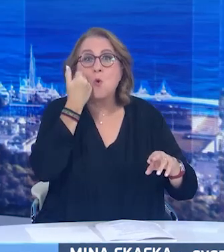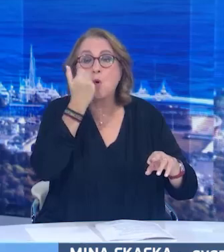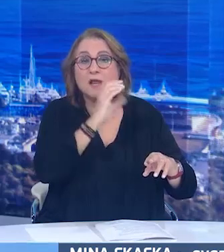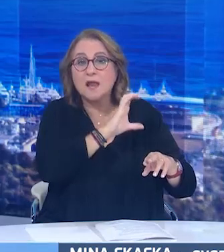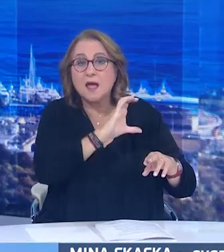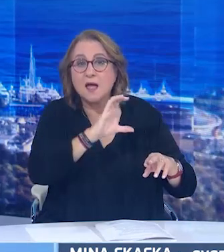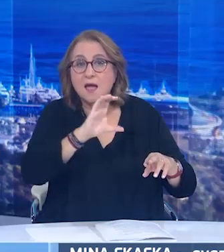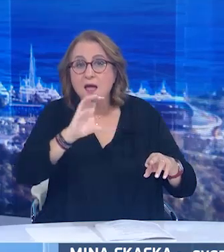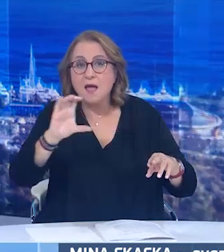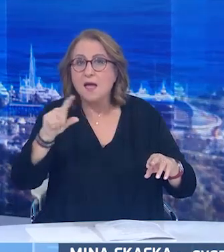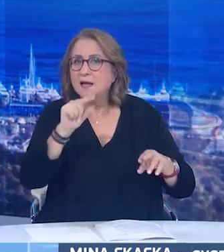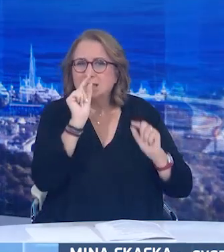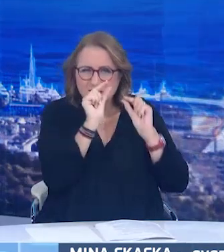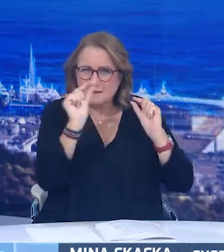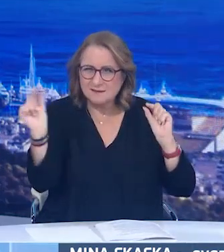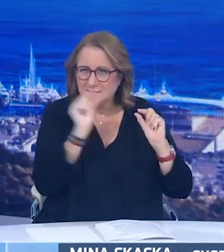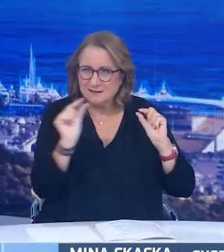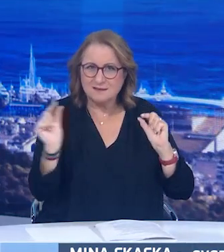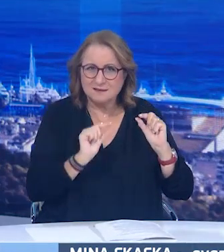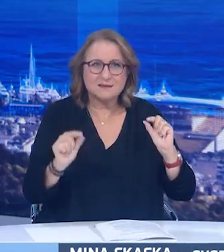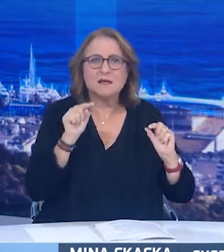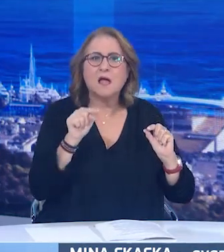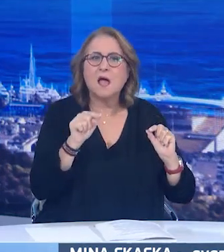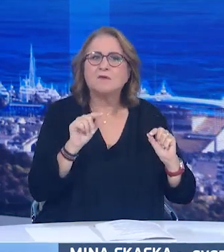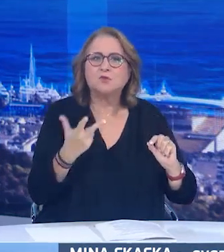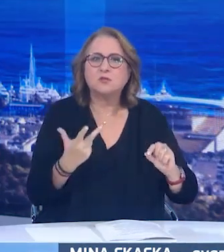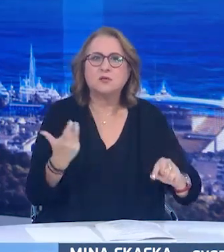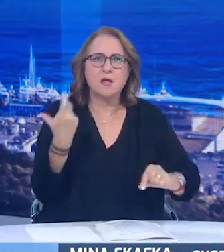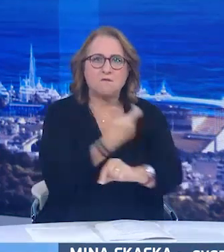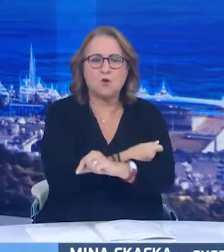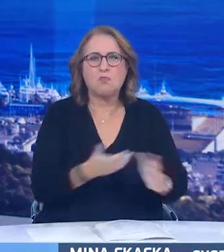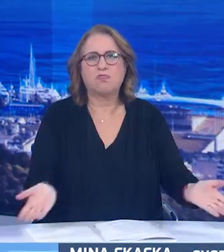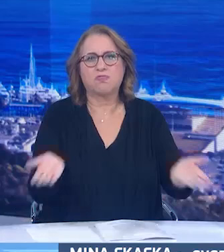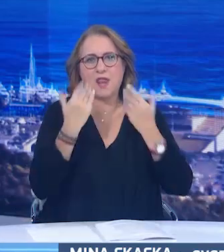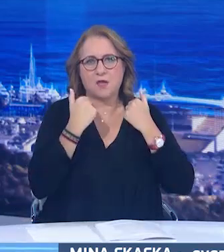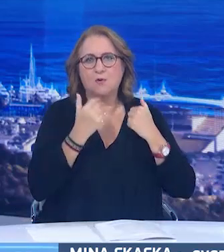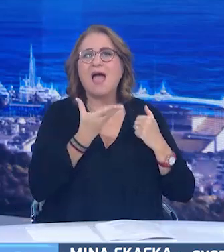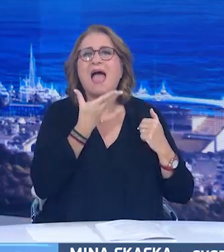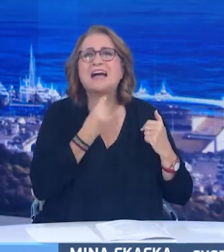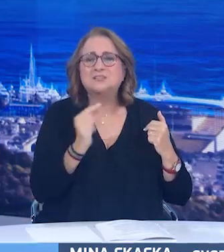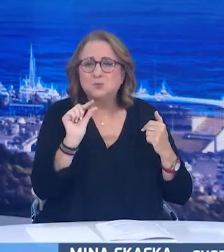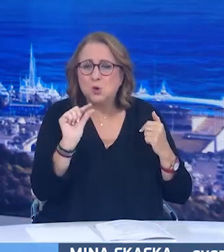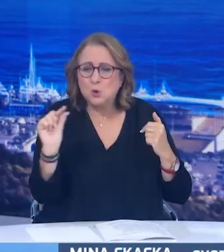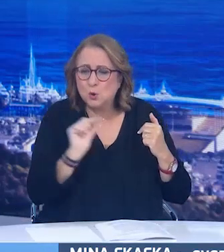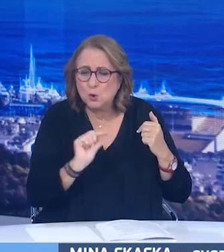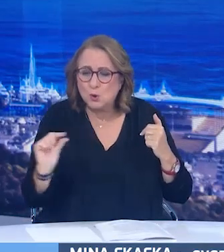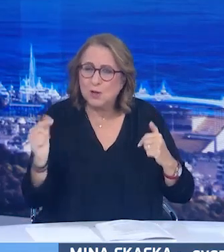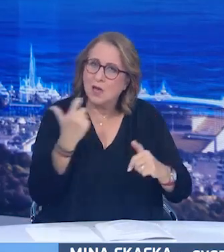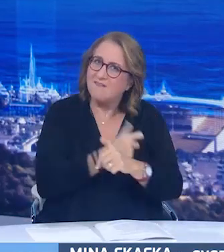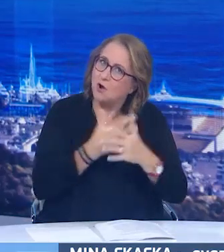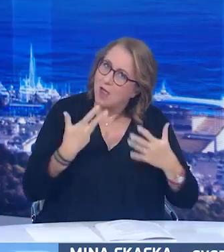τα ανθρωπάκια, ενώ είναι μικρό, πολύ μικρό το ποσοστό των εμβολιασμένων. Και αν δούμε αντίστοιχα το πόσοι νοσηλεύονται και ποιοι στις